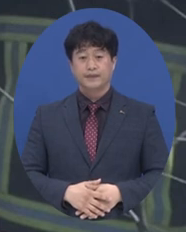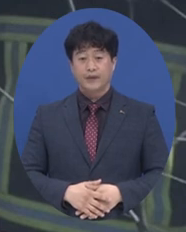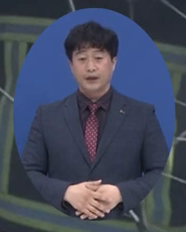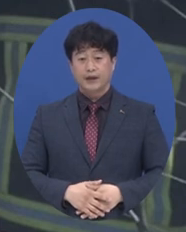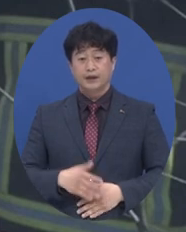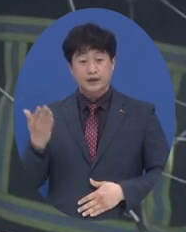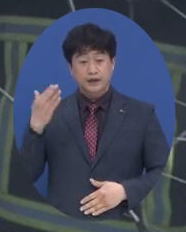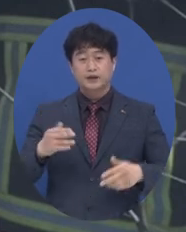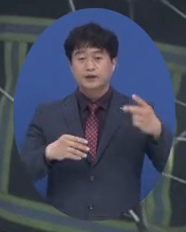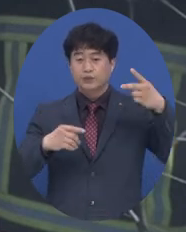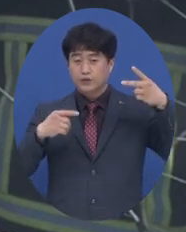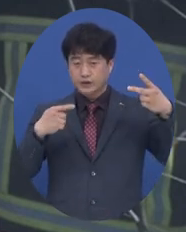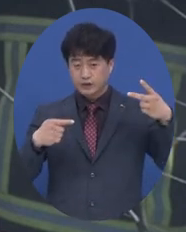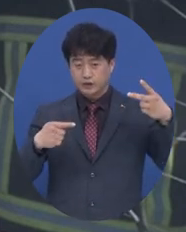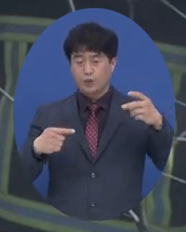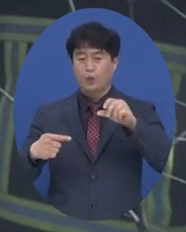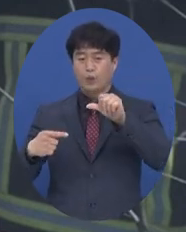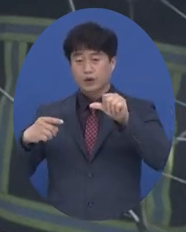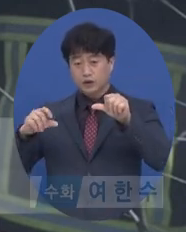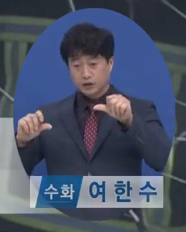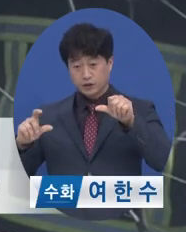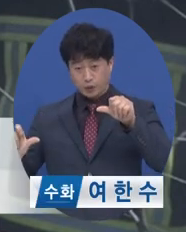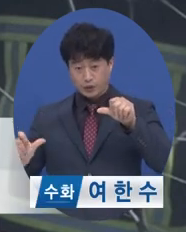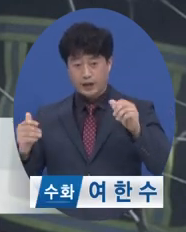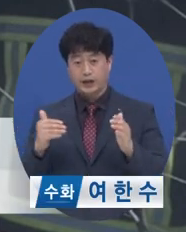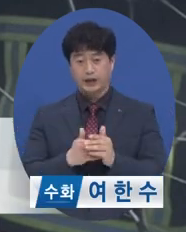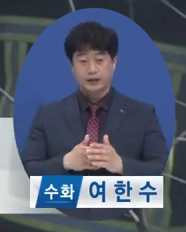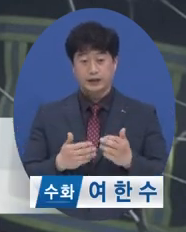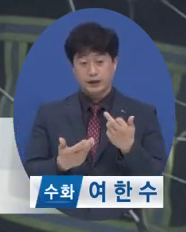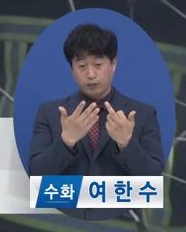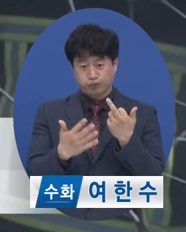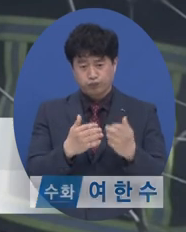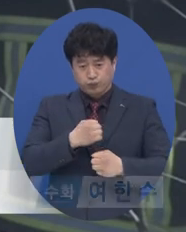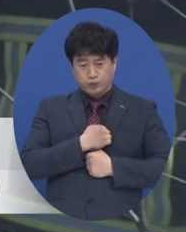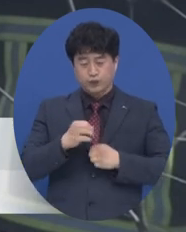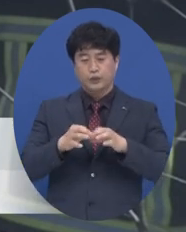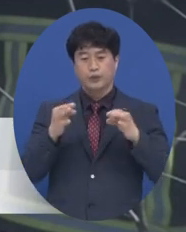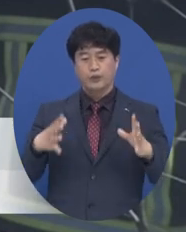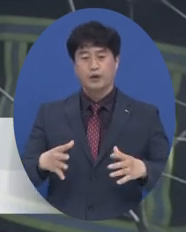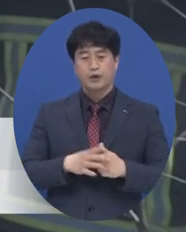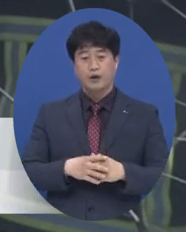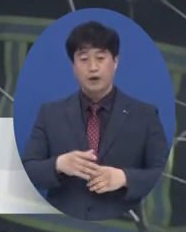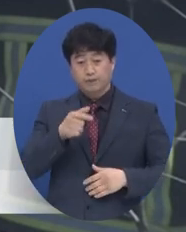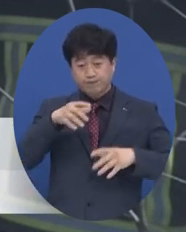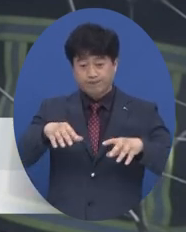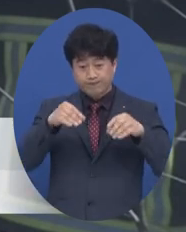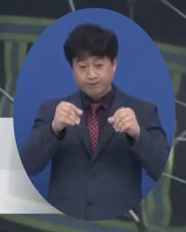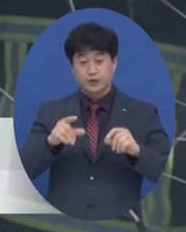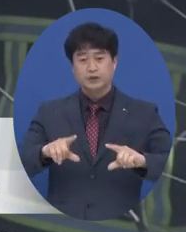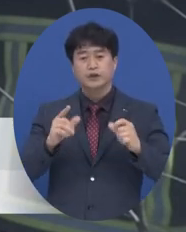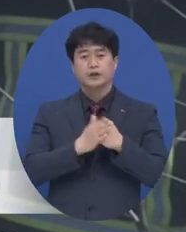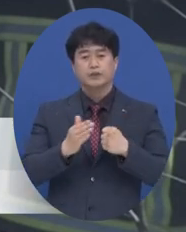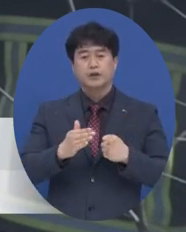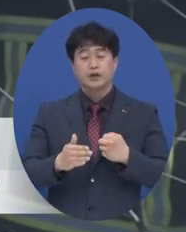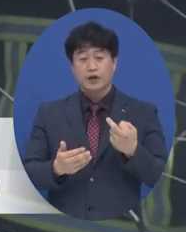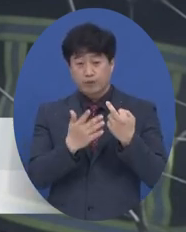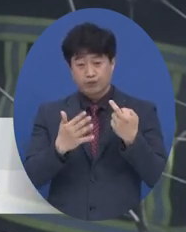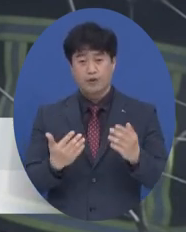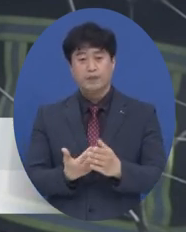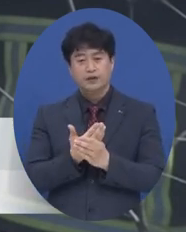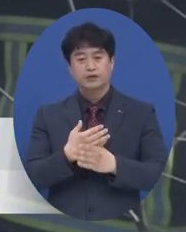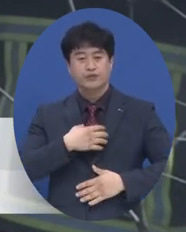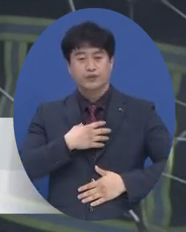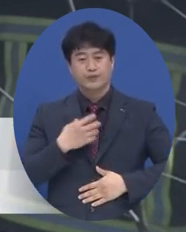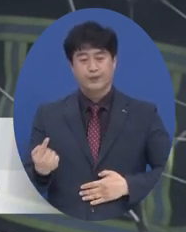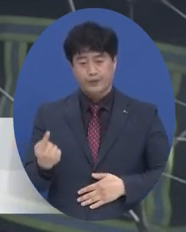지난 2월 1일부터 오는 5월 15일까지는 산불조심 기관입니다 건조한 날씨 탓에 산불발생 위험이 높기